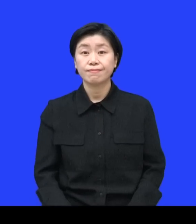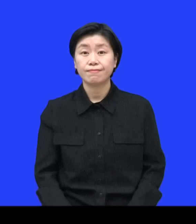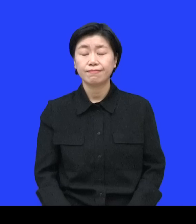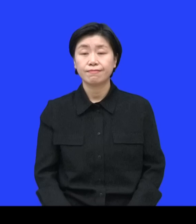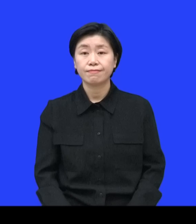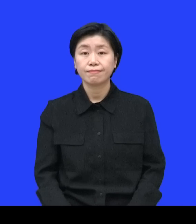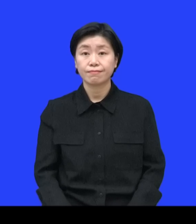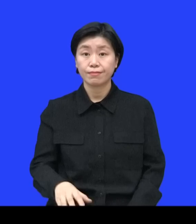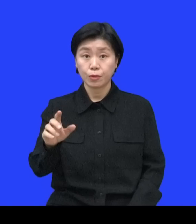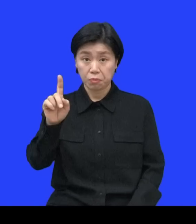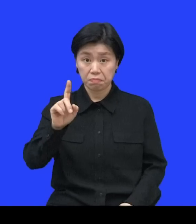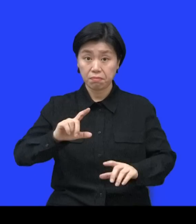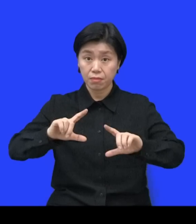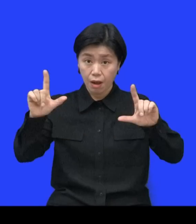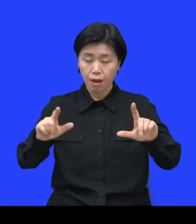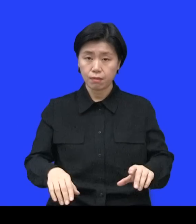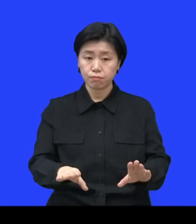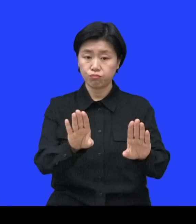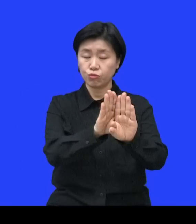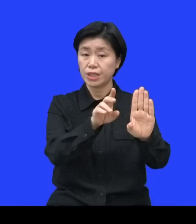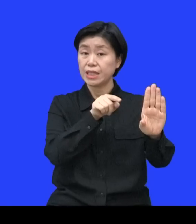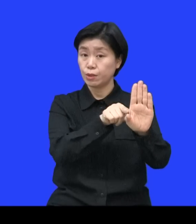근데 하루는 띵동 이제 누르는데